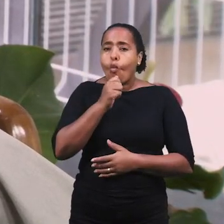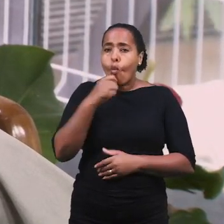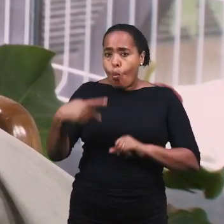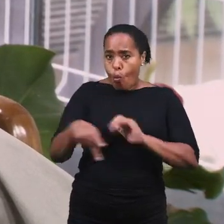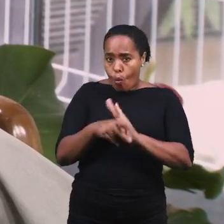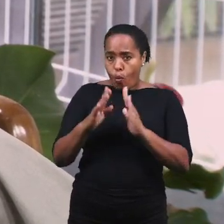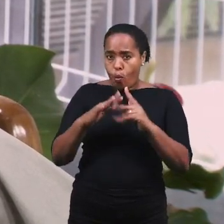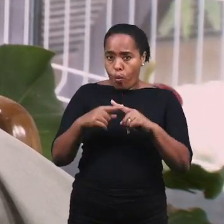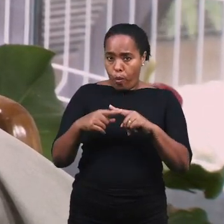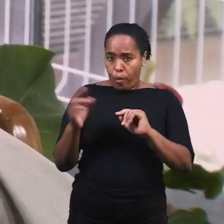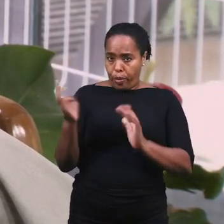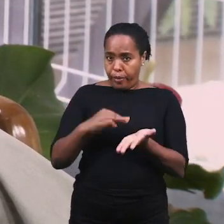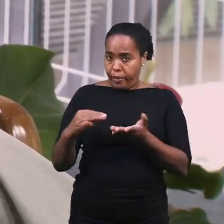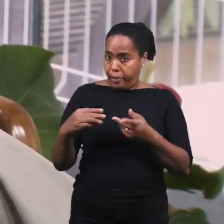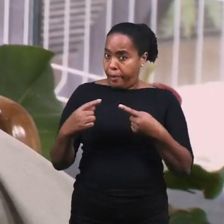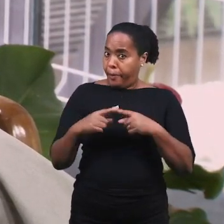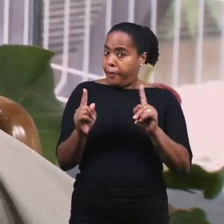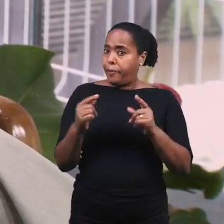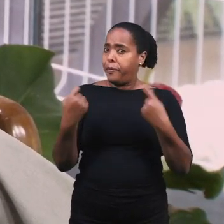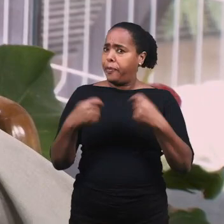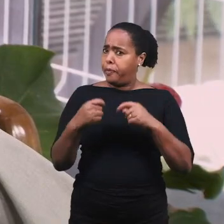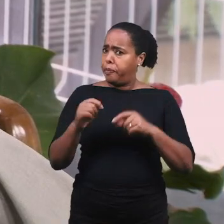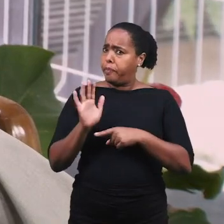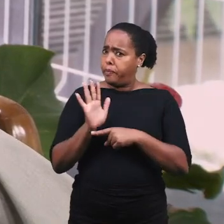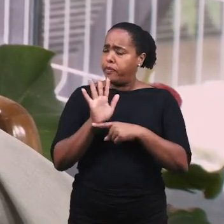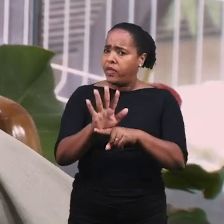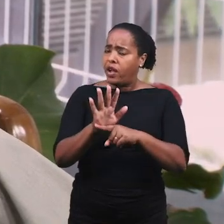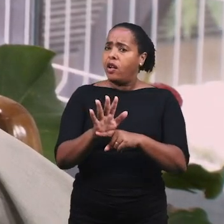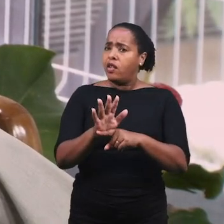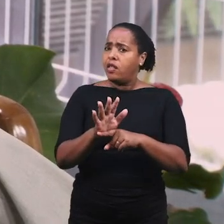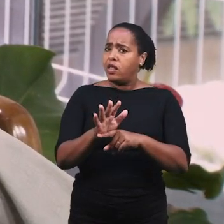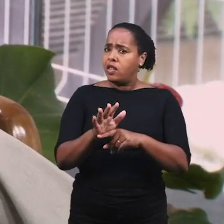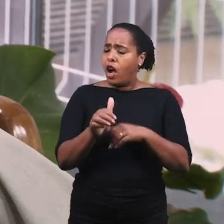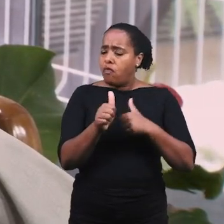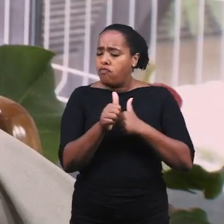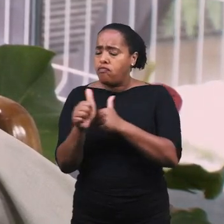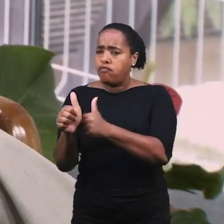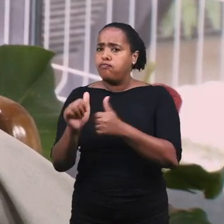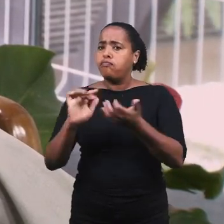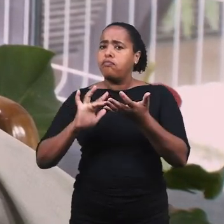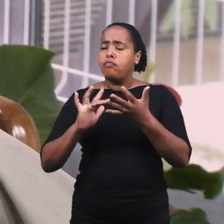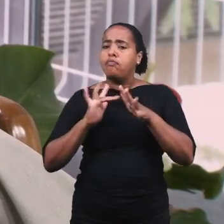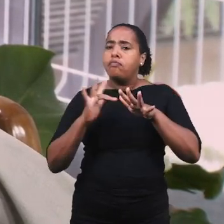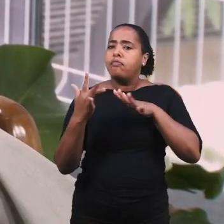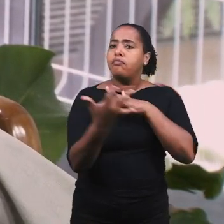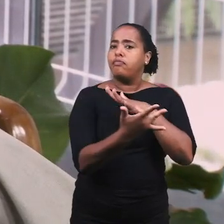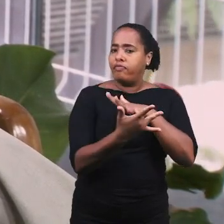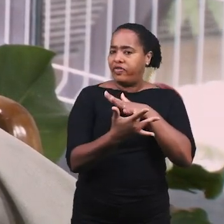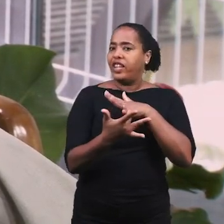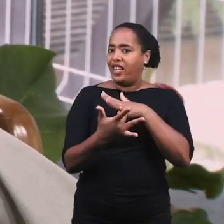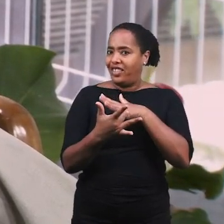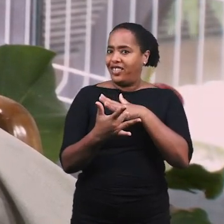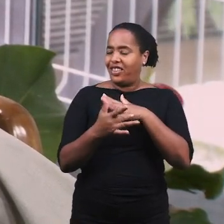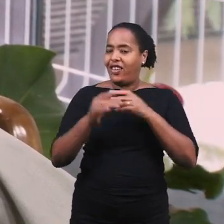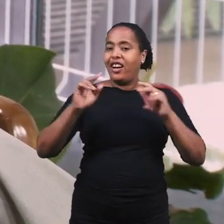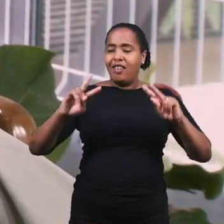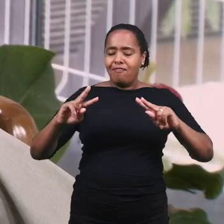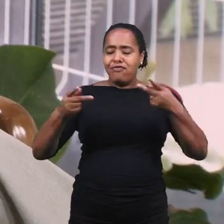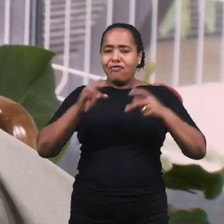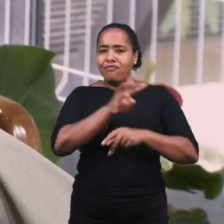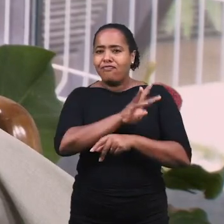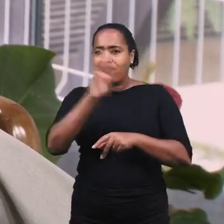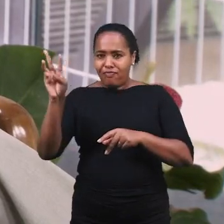0800-707-3076. Это телефон для всех тех, кто не является членами церкви Маранафа и нуждаетесь в духовной помощи. Следите за